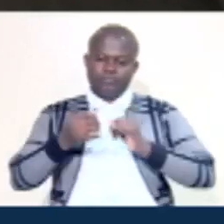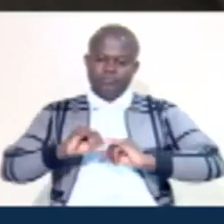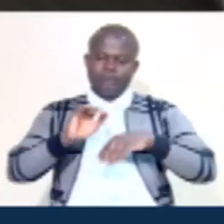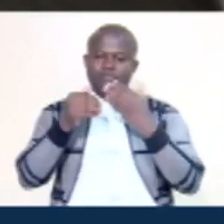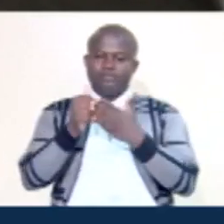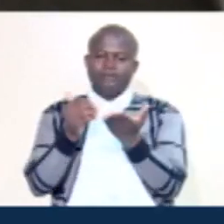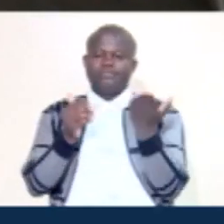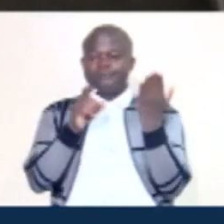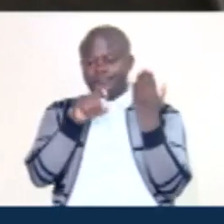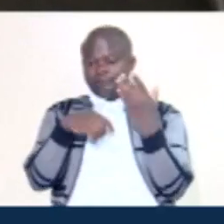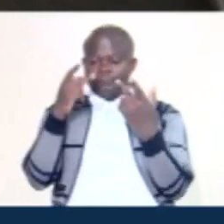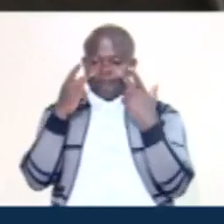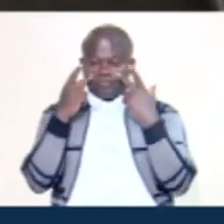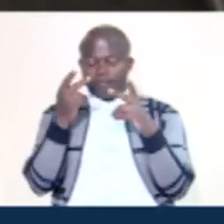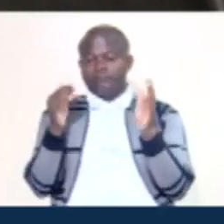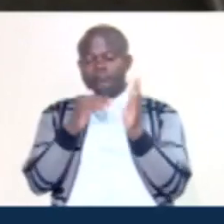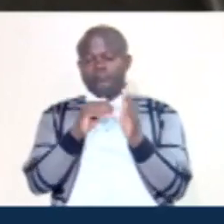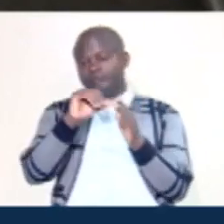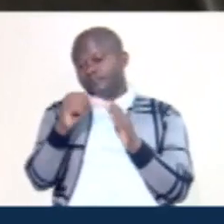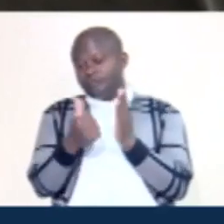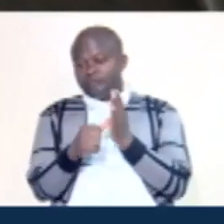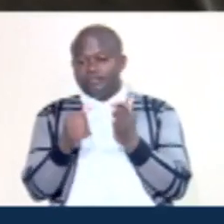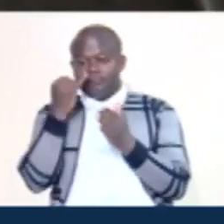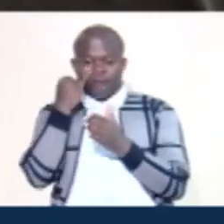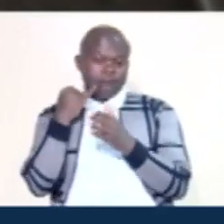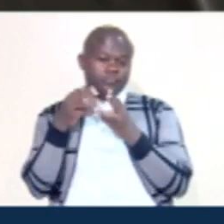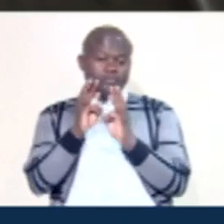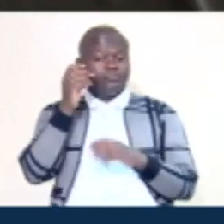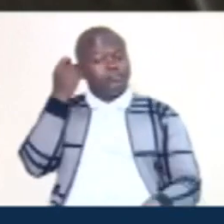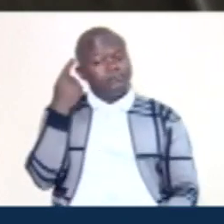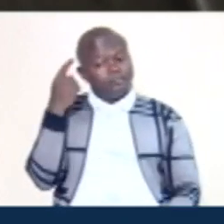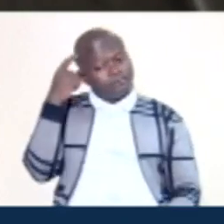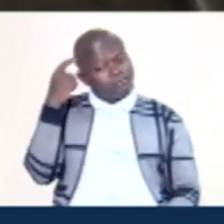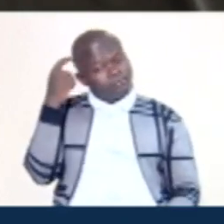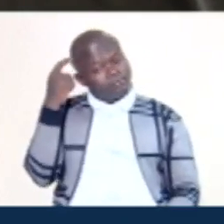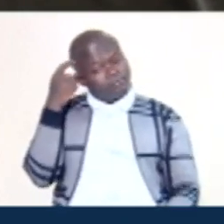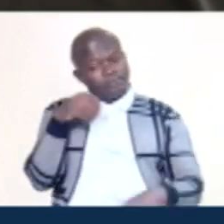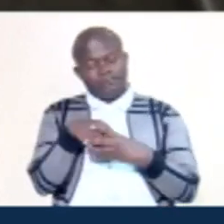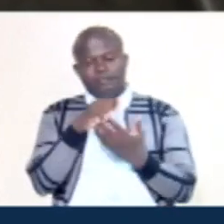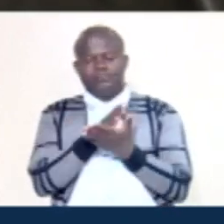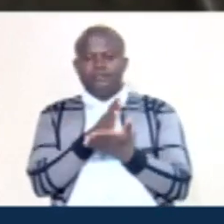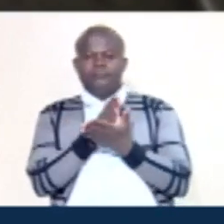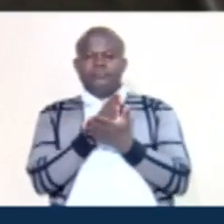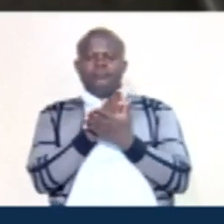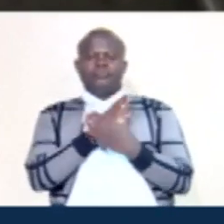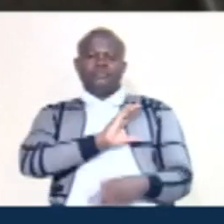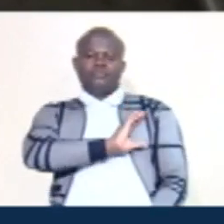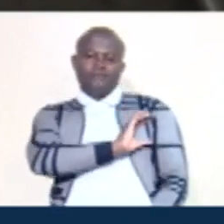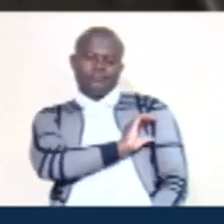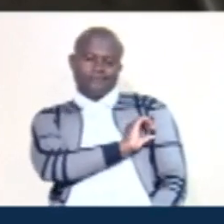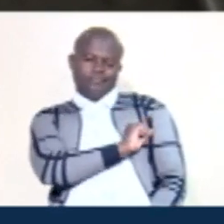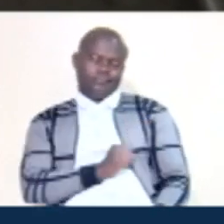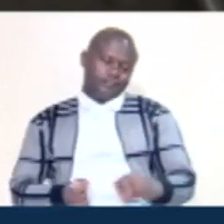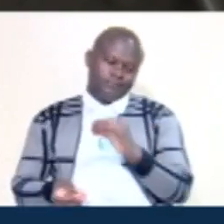bikorwa niho hagomba kurebwa ikindi kiho navuga gikomeye ni uburyo bw'imyumvire y'abaturage imyumvire mu by'ukuri yo kwihanganira ruswa hari